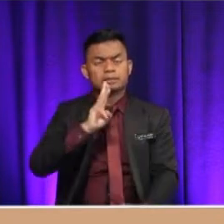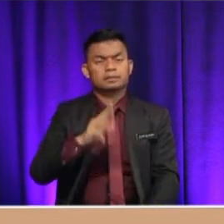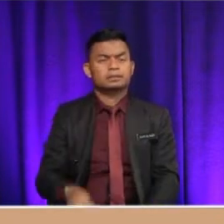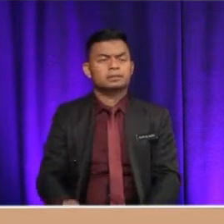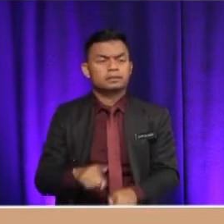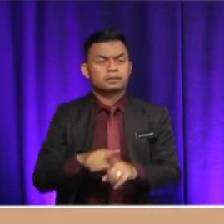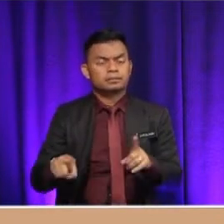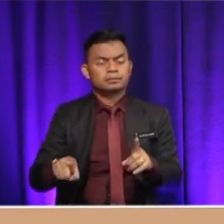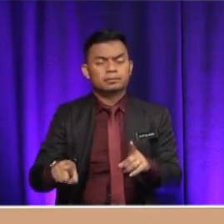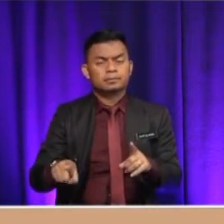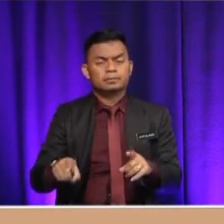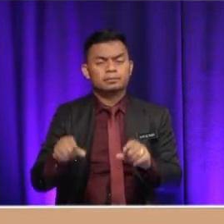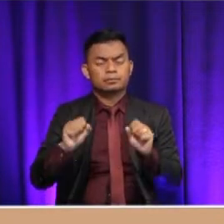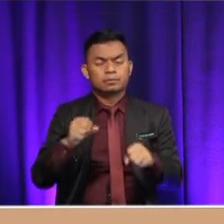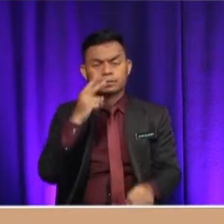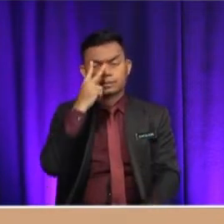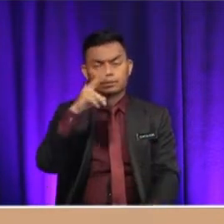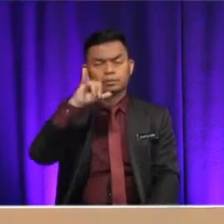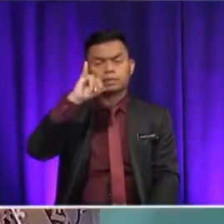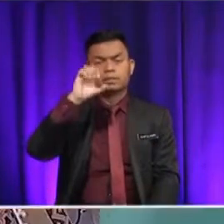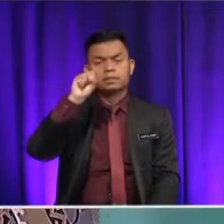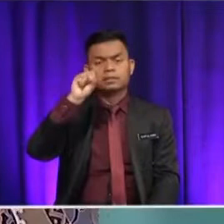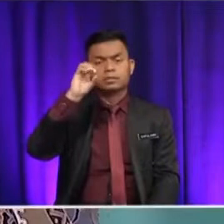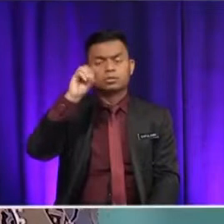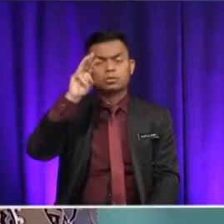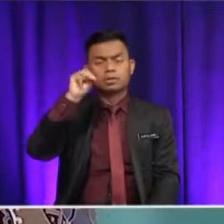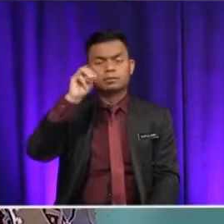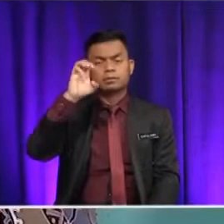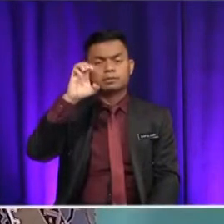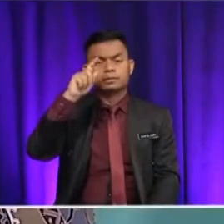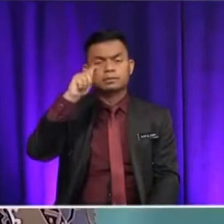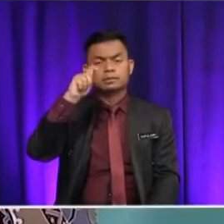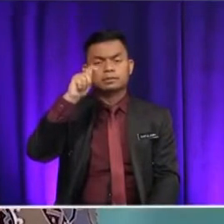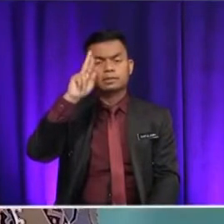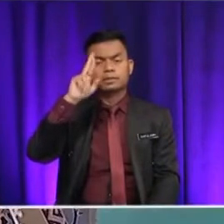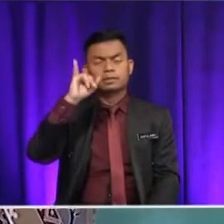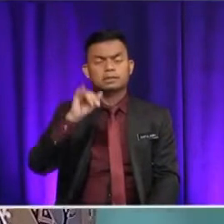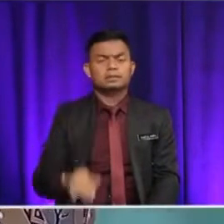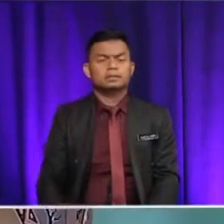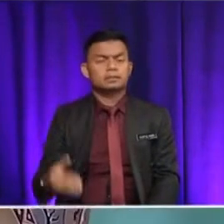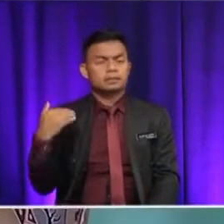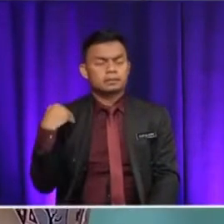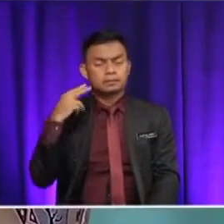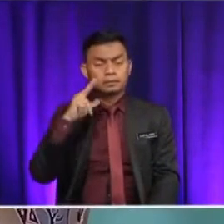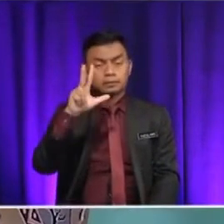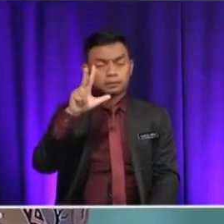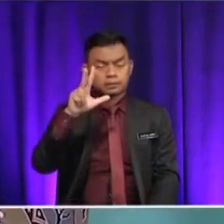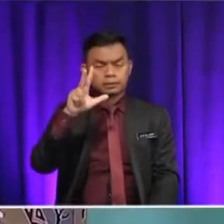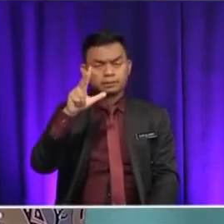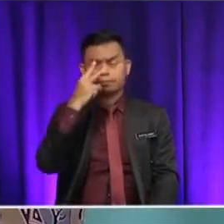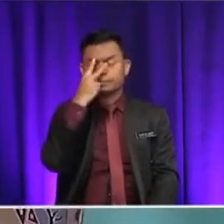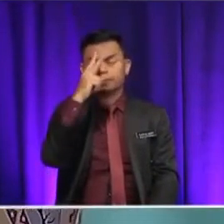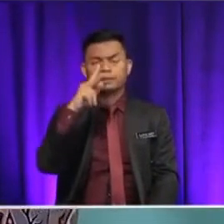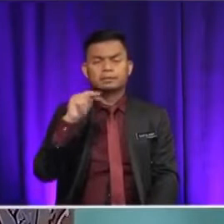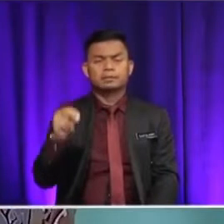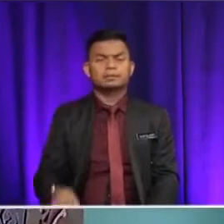isometri. Maksud lukisan isometri ni, lukisan dia ada 3 pandangan. Ada 3 panjang, lebar